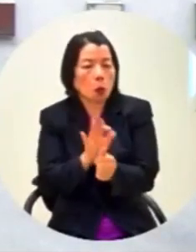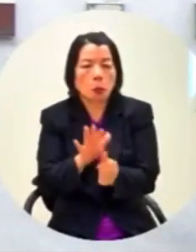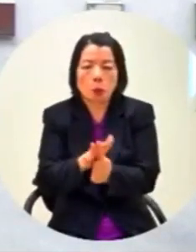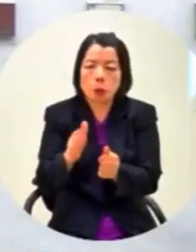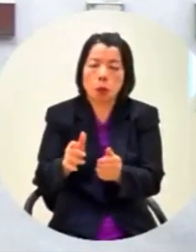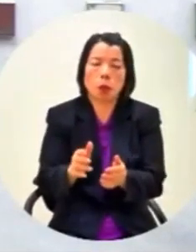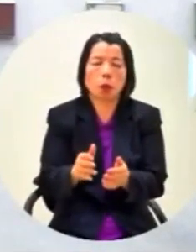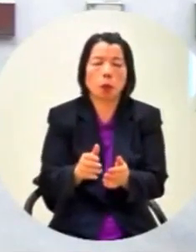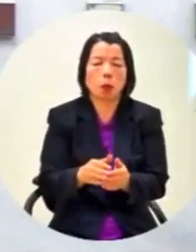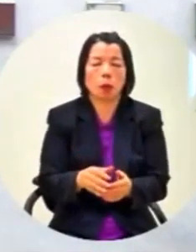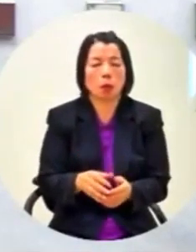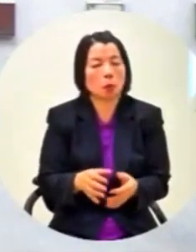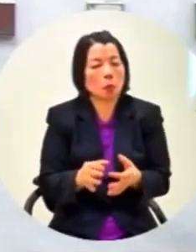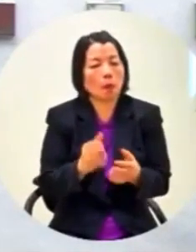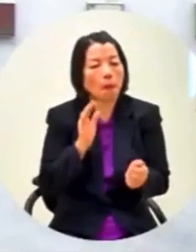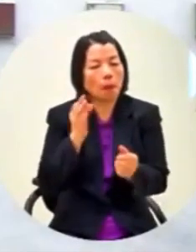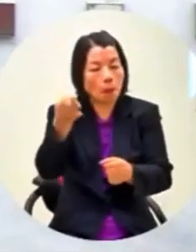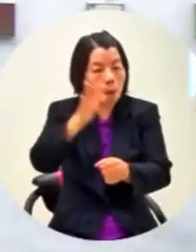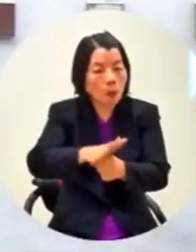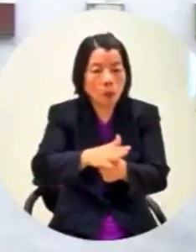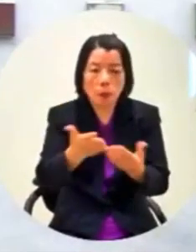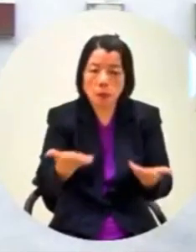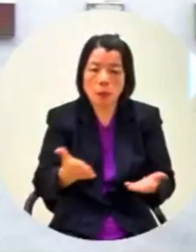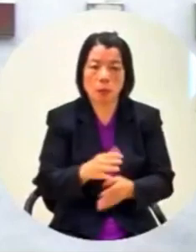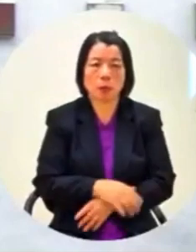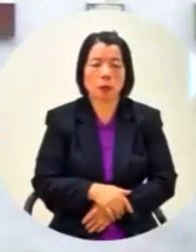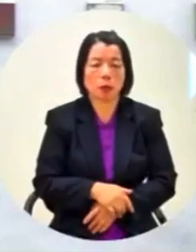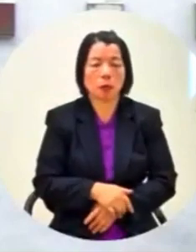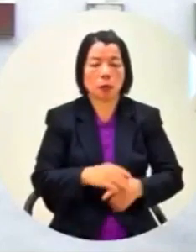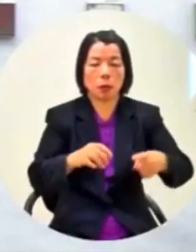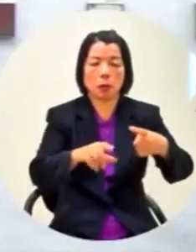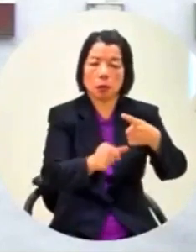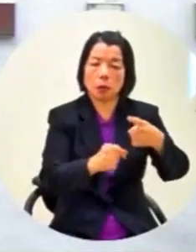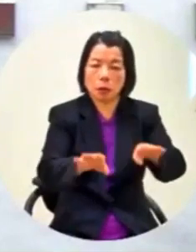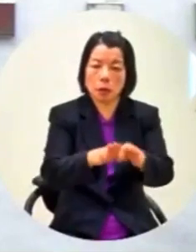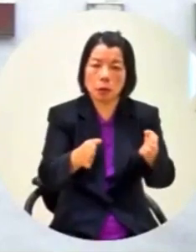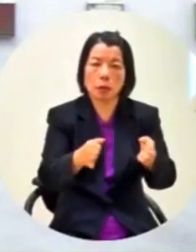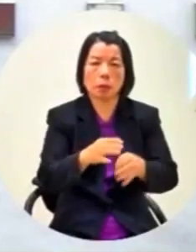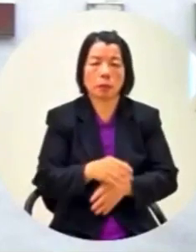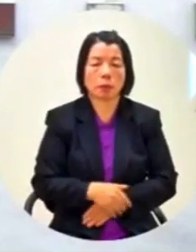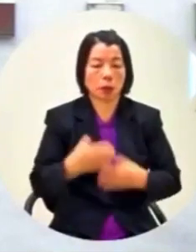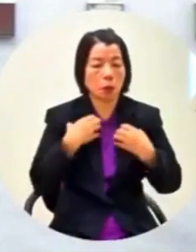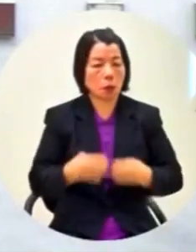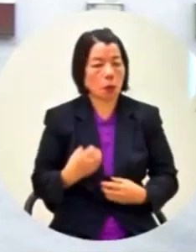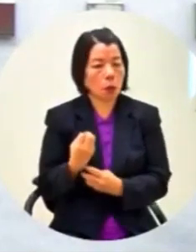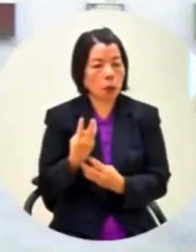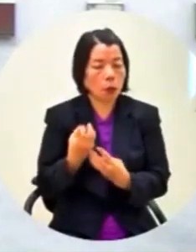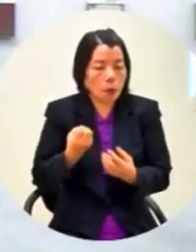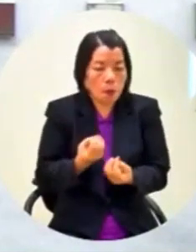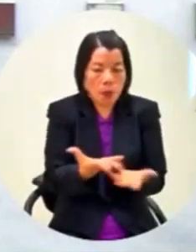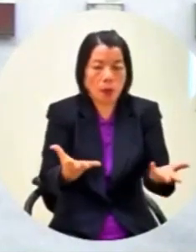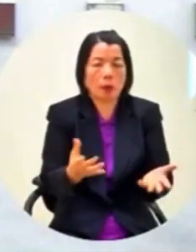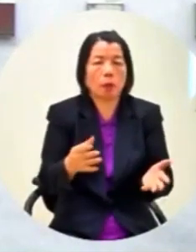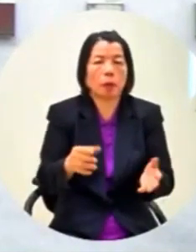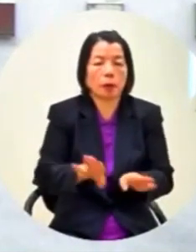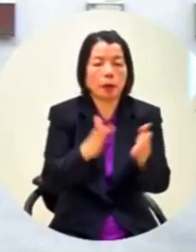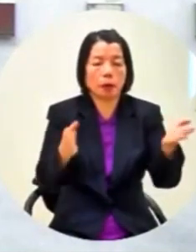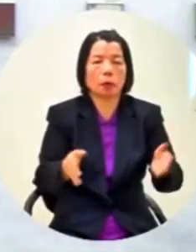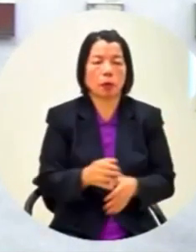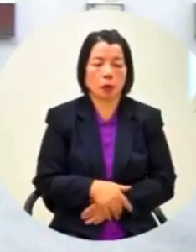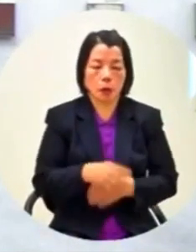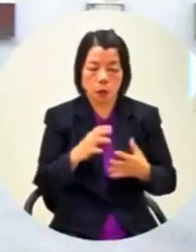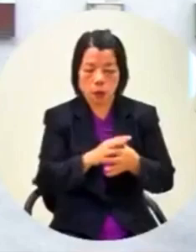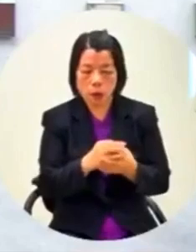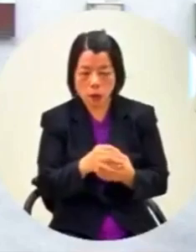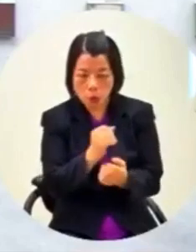施，市政府从一月份肺炎的疫情爆发之后，我们就密切关注